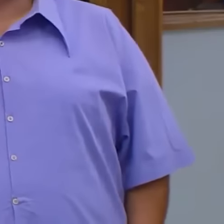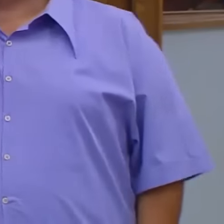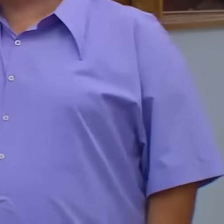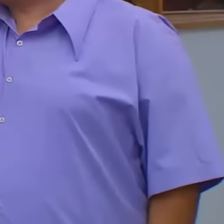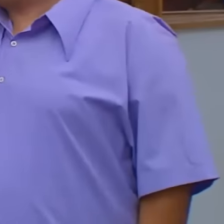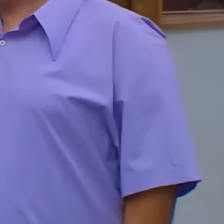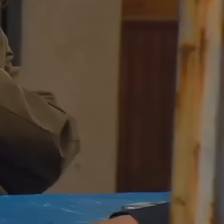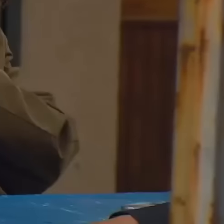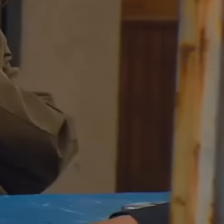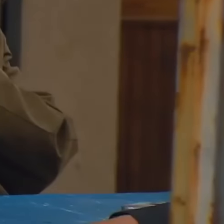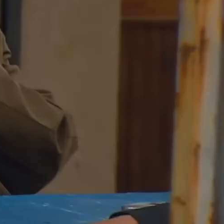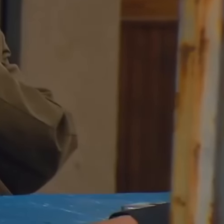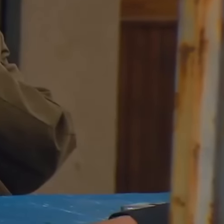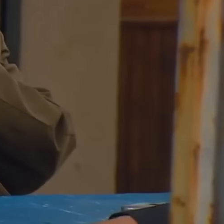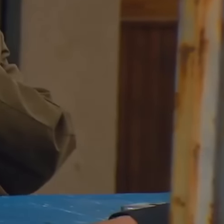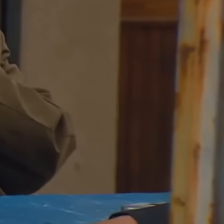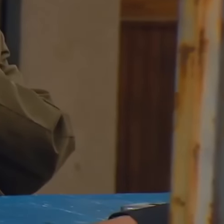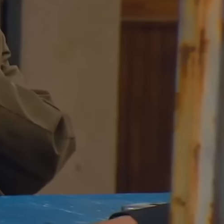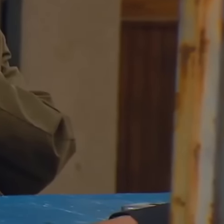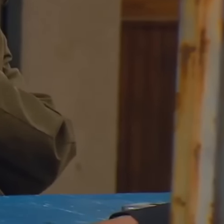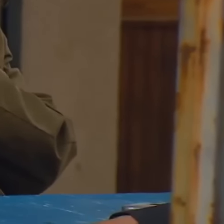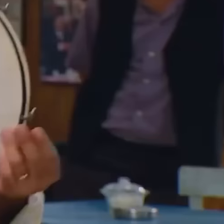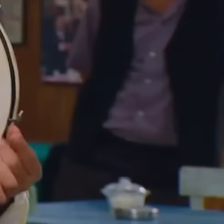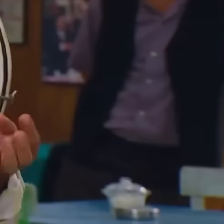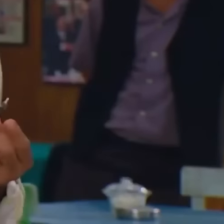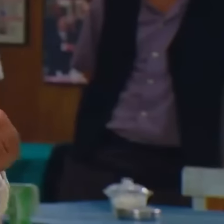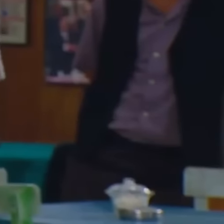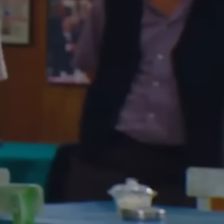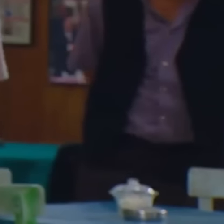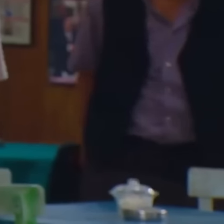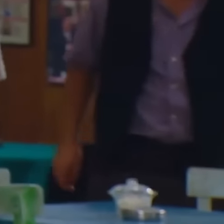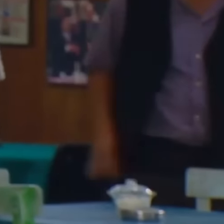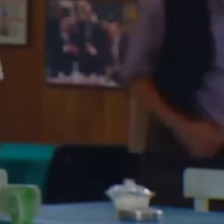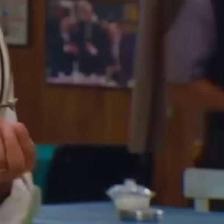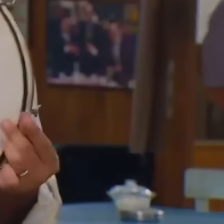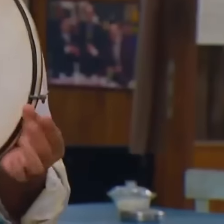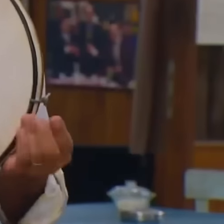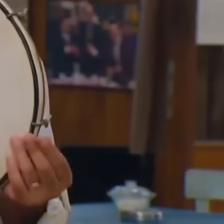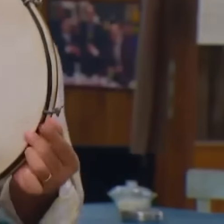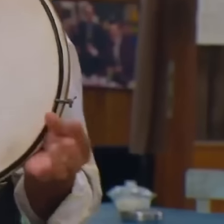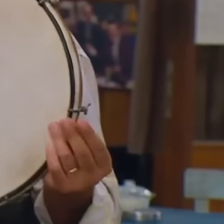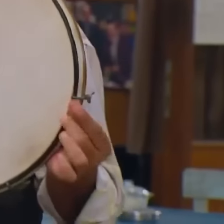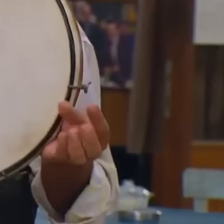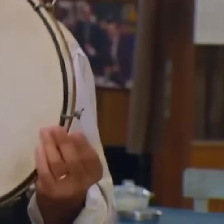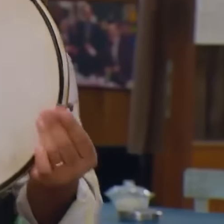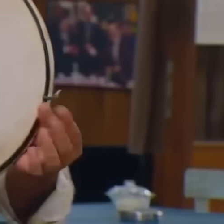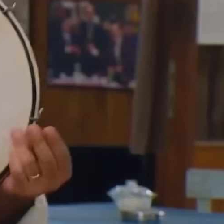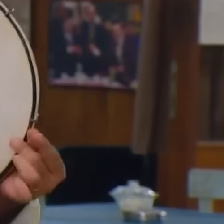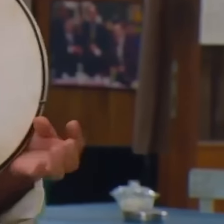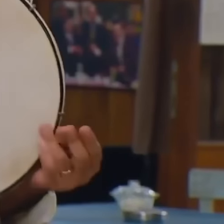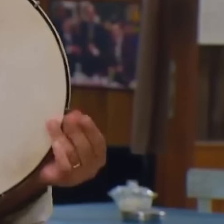kapıldılar. Susmuş sandalyesinde gülerek izliyor. Mehmet de keyiflenmiş. İlgiyle seyrederek ufak ufak sallanıyor.